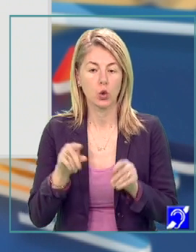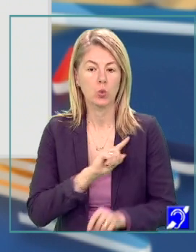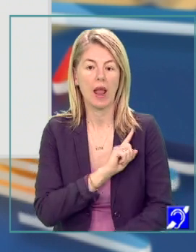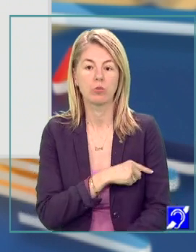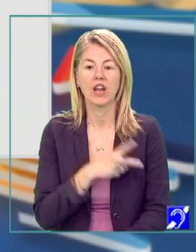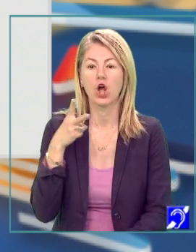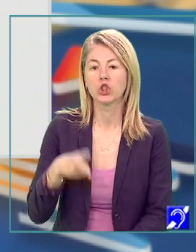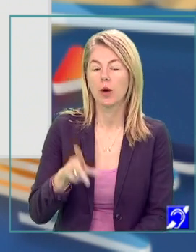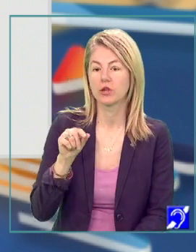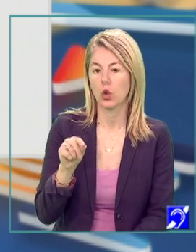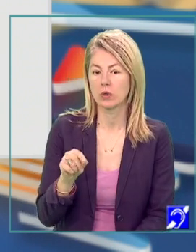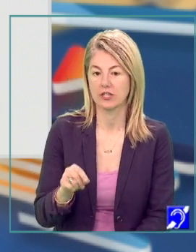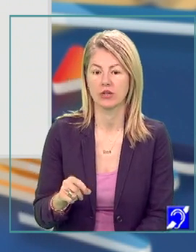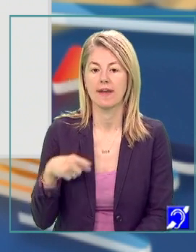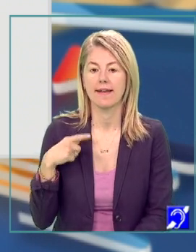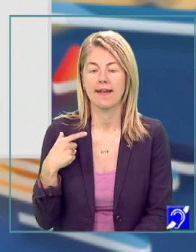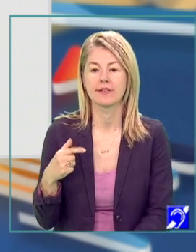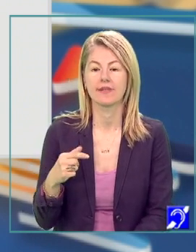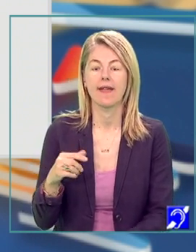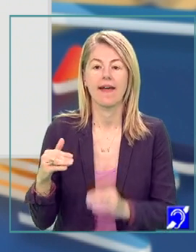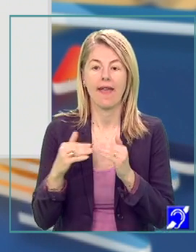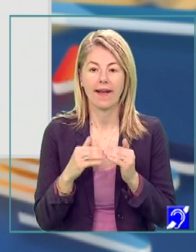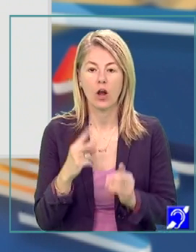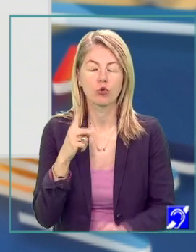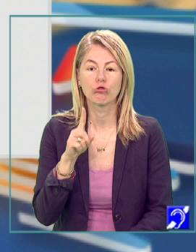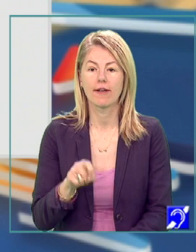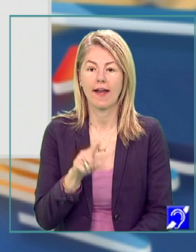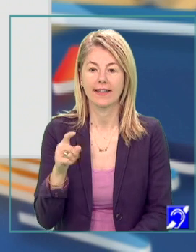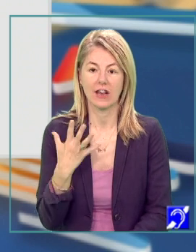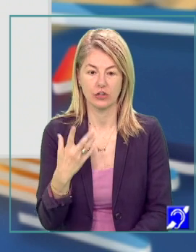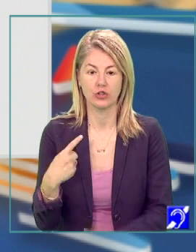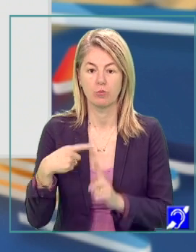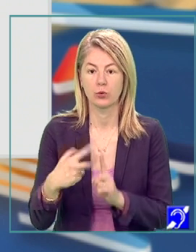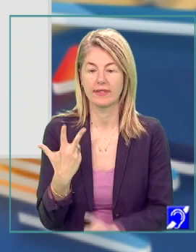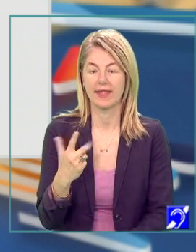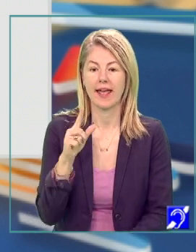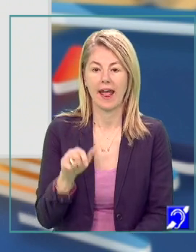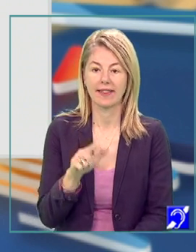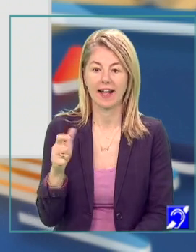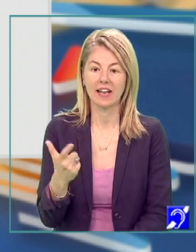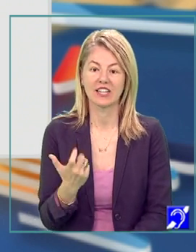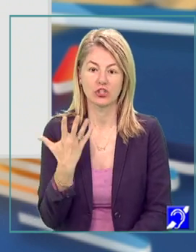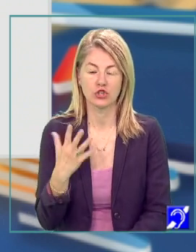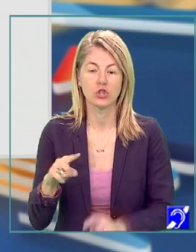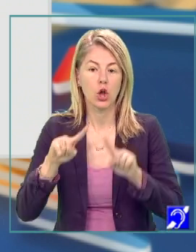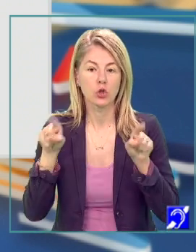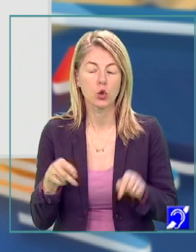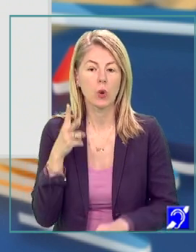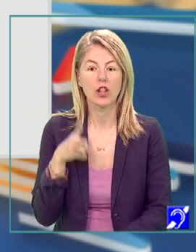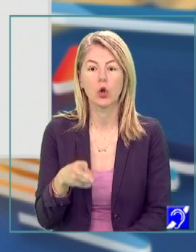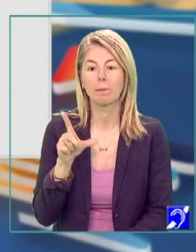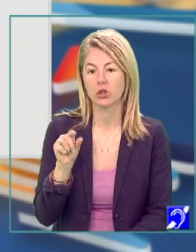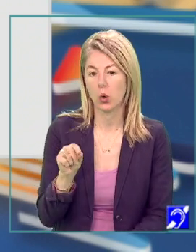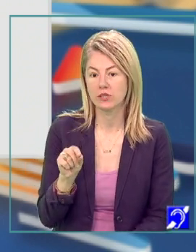2020. Adică este egal cu 2 radical din 5 plus 3 radical din 5, totul la